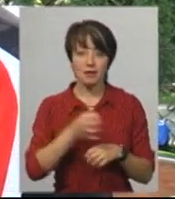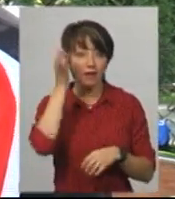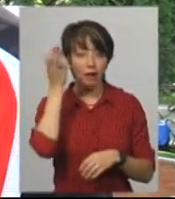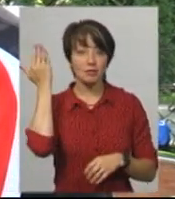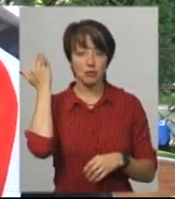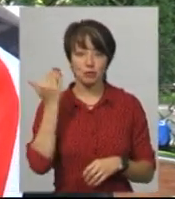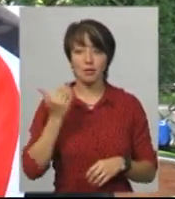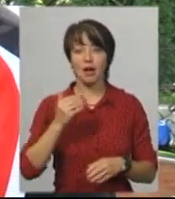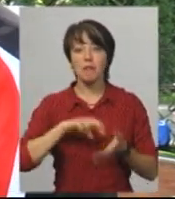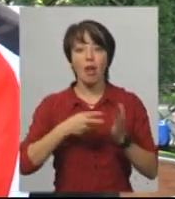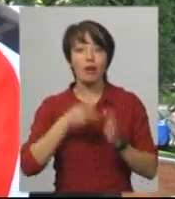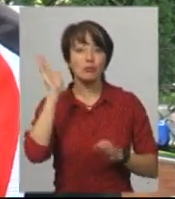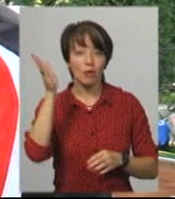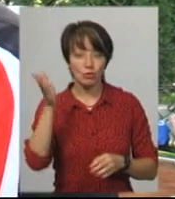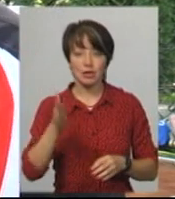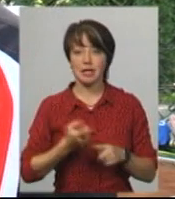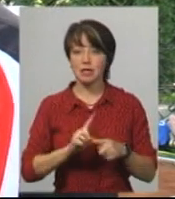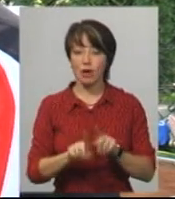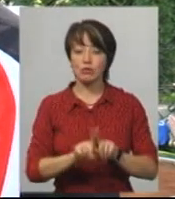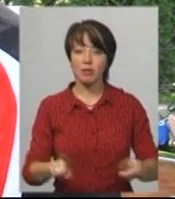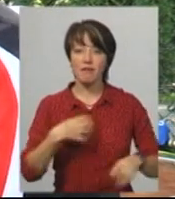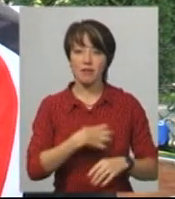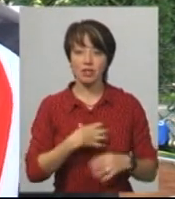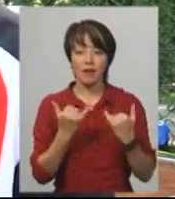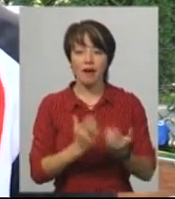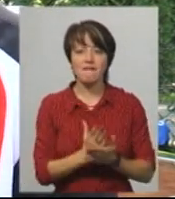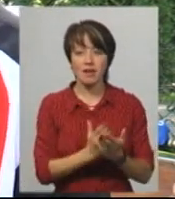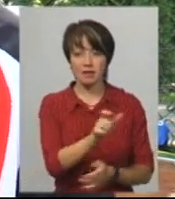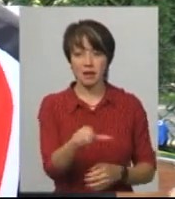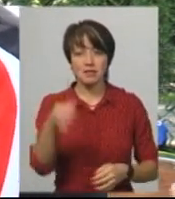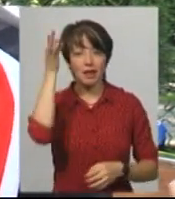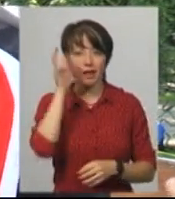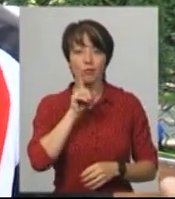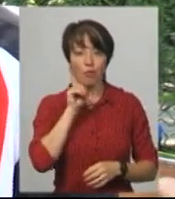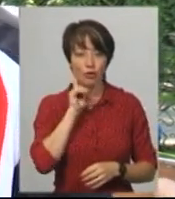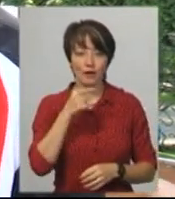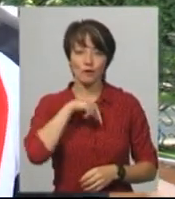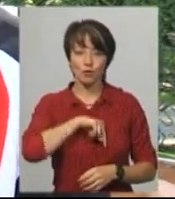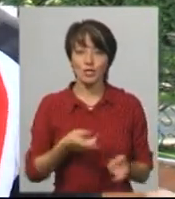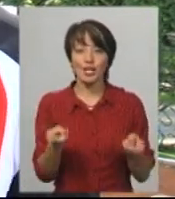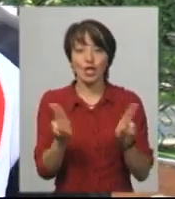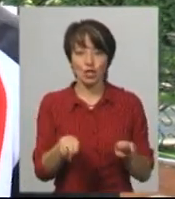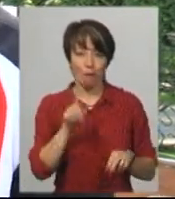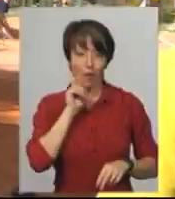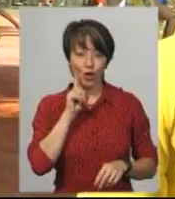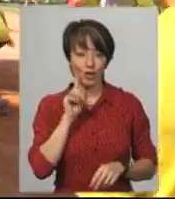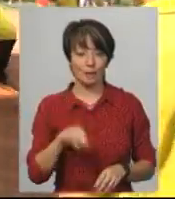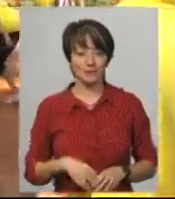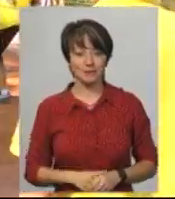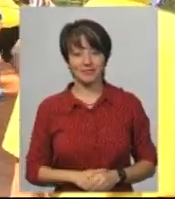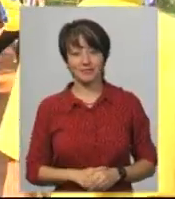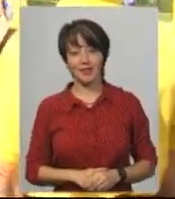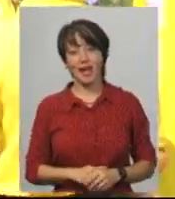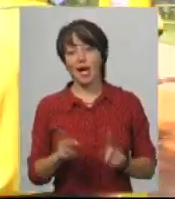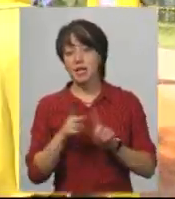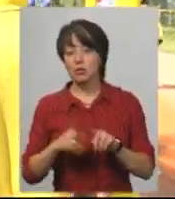минуле, будуємо плани на майбутнє. Це особливо важливо для ветеранів – згадати молодість і в душі залишитися молодим. На другому